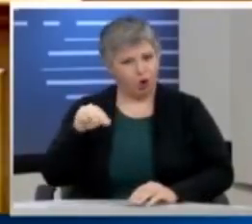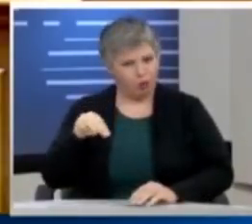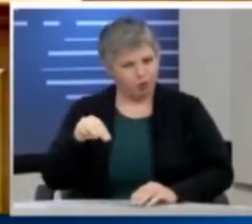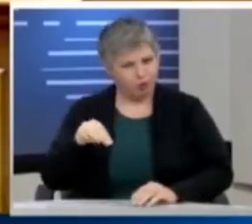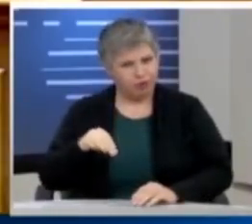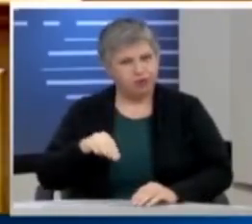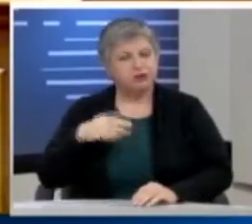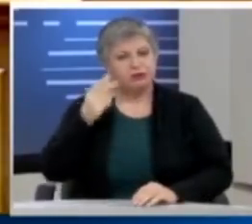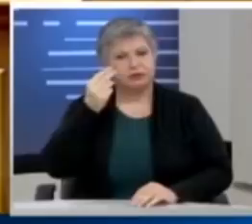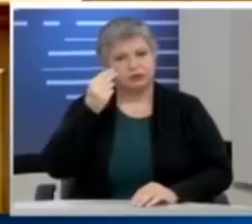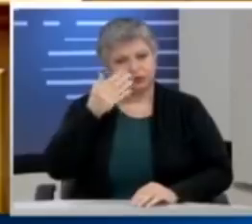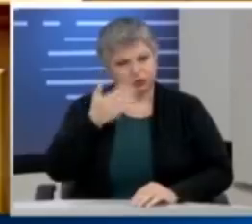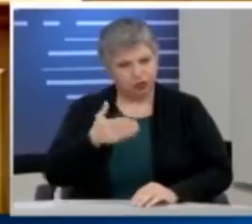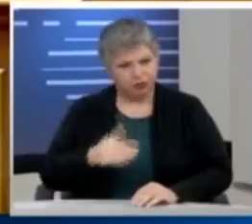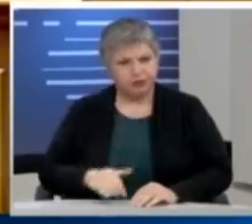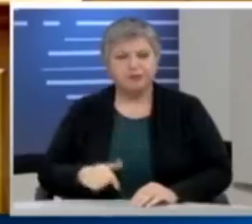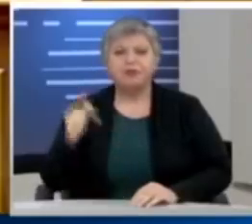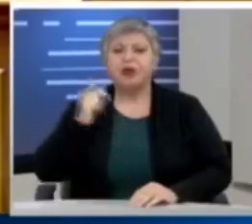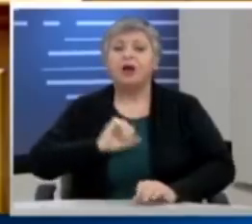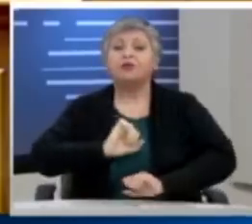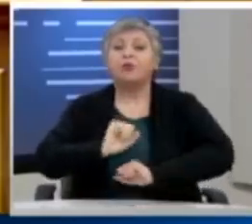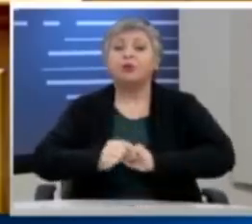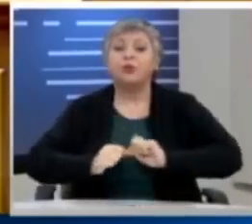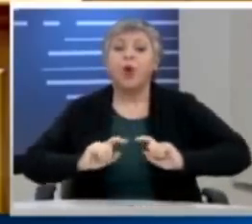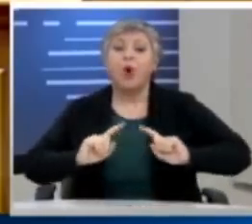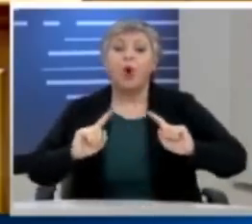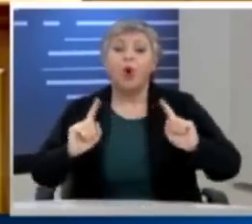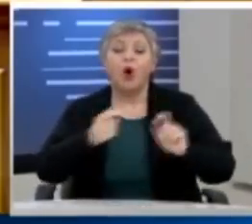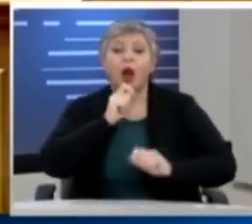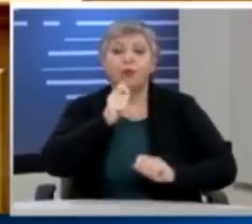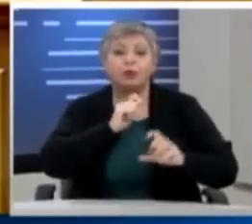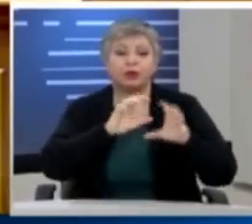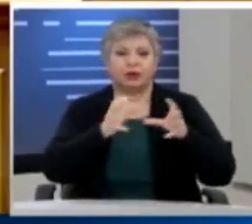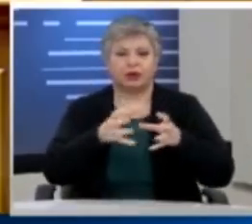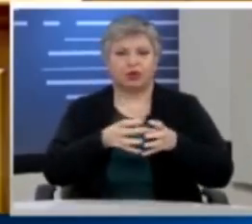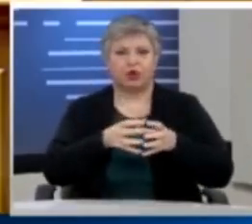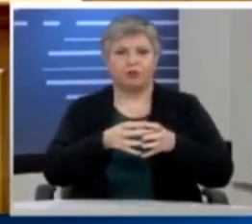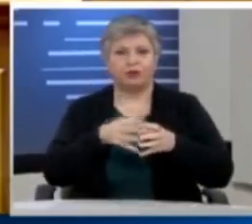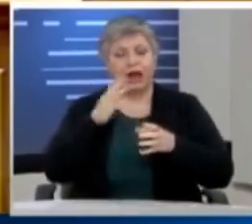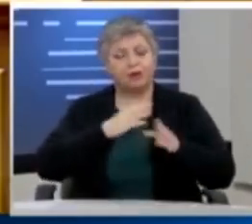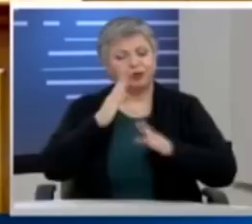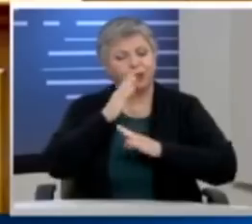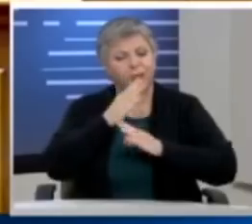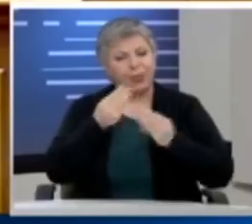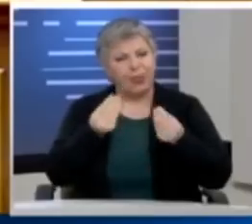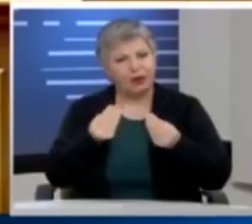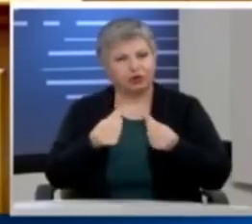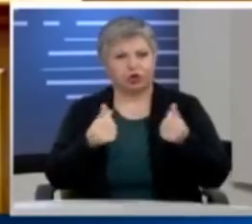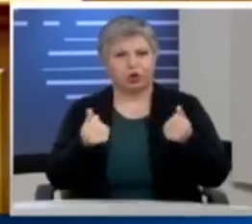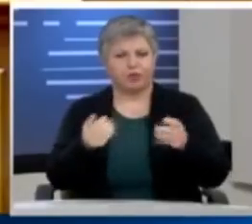προσπάθεια να αποκριβεί από όλα τα κόμματα, μηδενός εξαιρουμένου εδώ μέσα. Γιατί